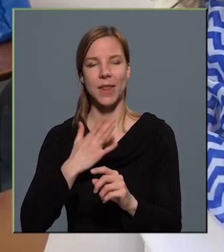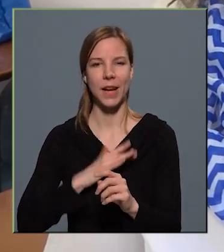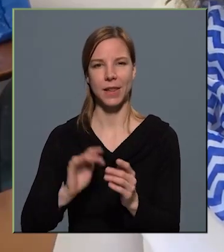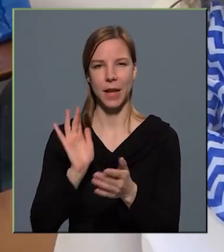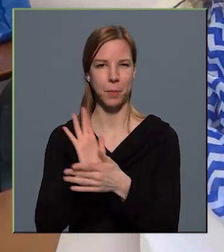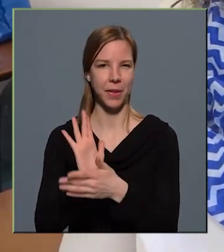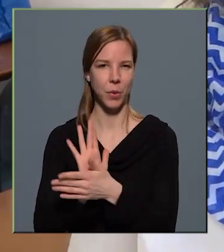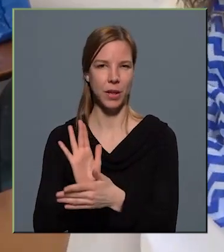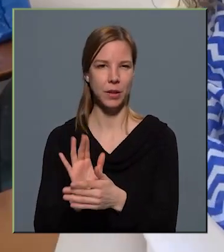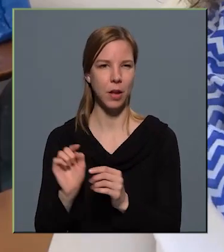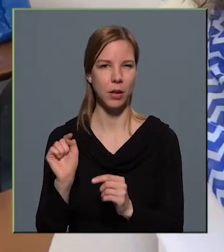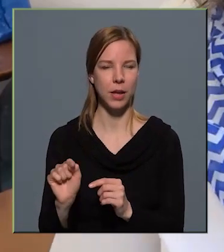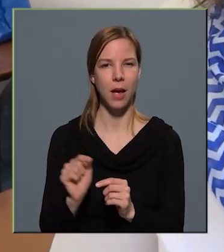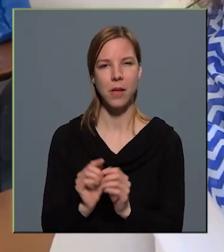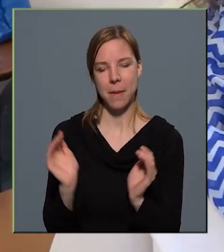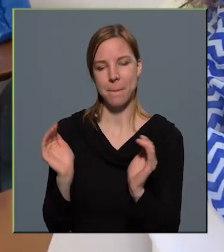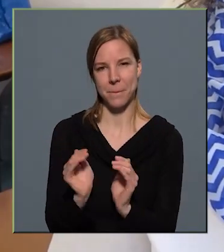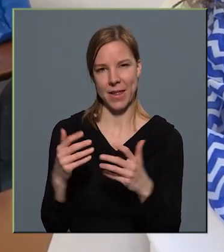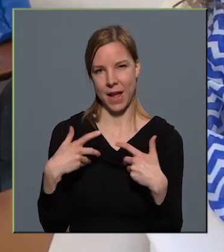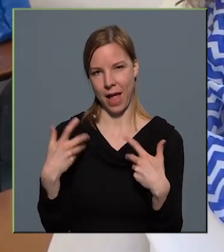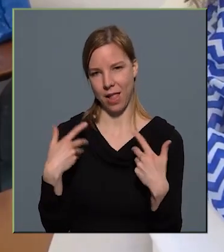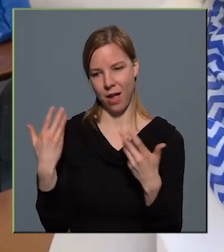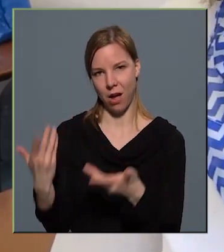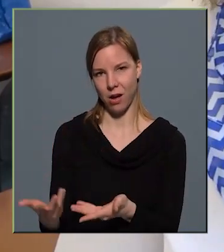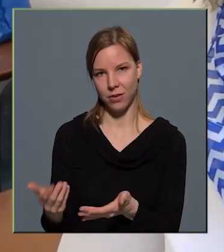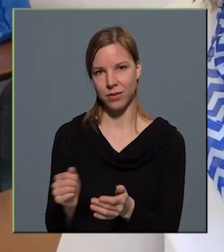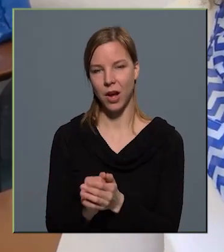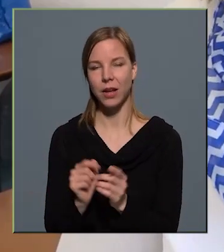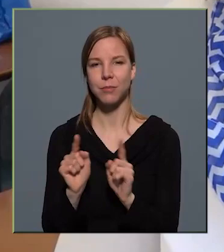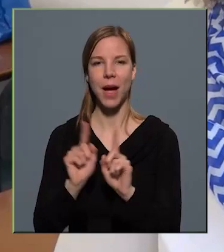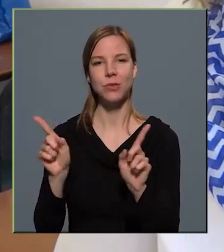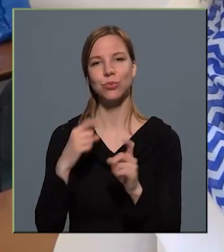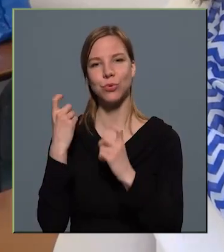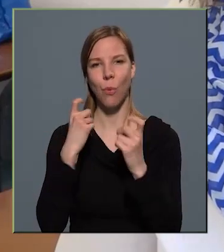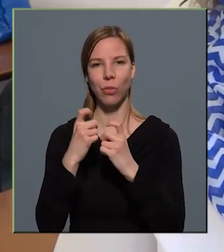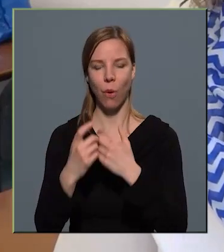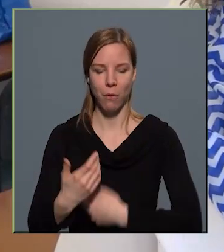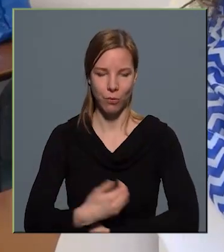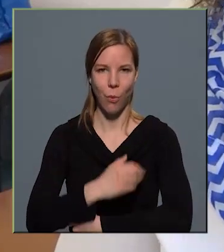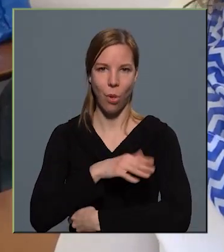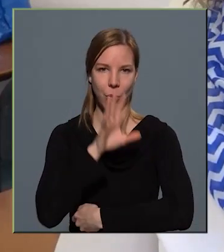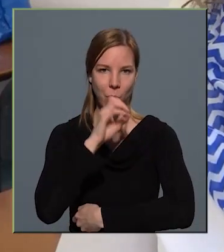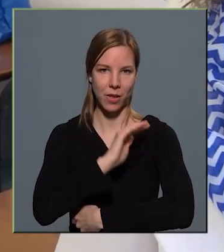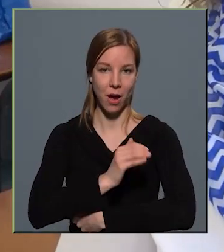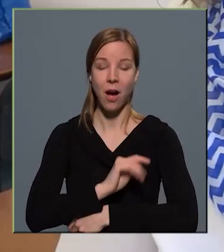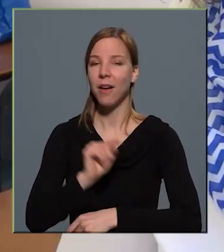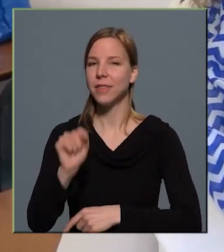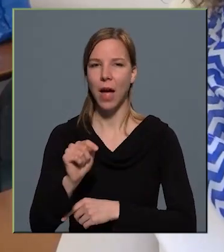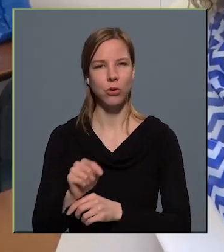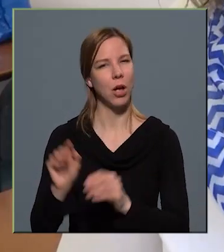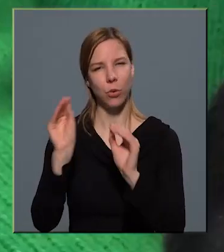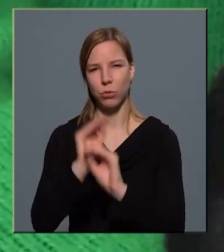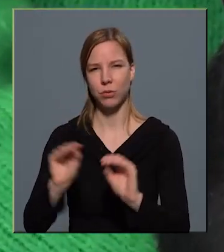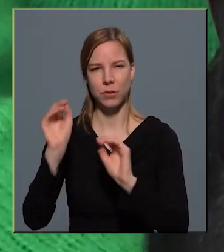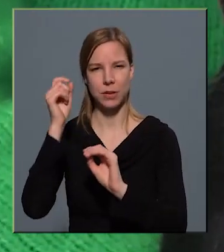hogy attól, hogy egy ilyen pici állatról van szó, akit mások ölebbnek tartanak, hogy ezek nagyon-nagyon jól képzett, értelmes